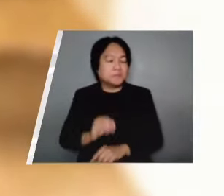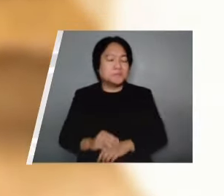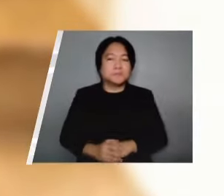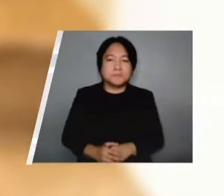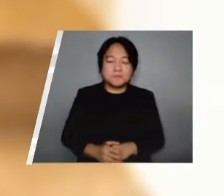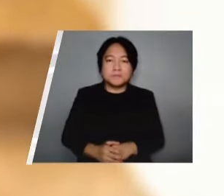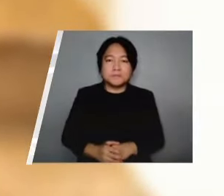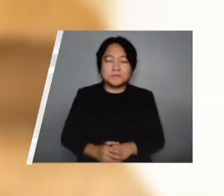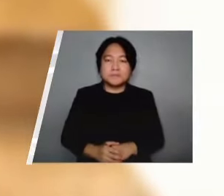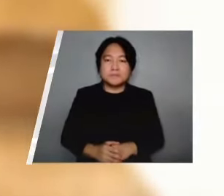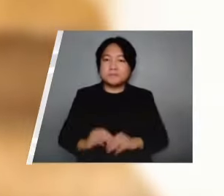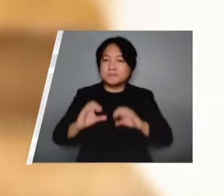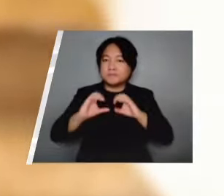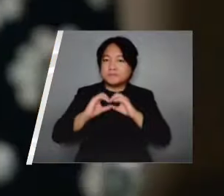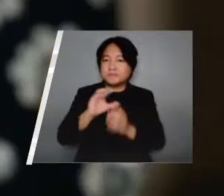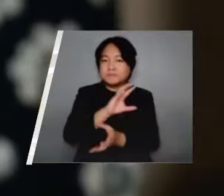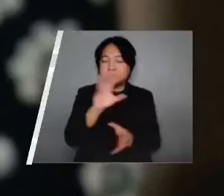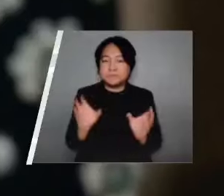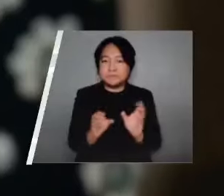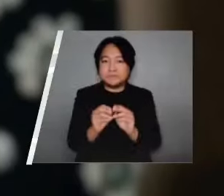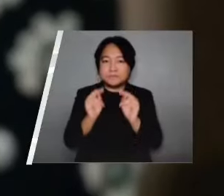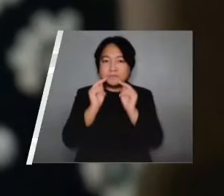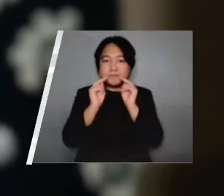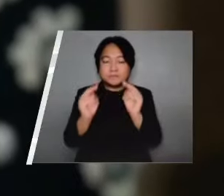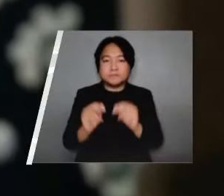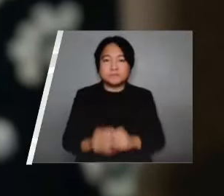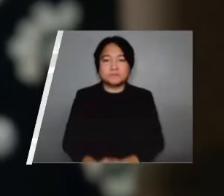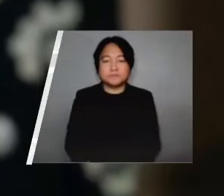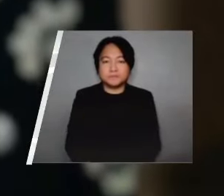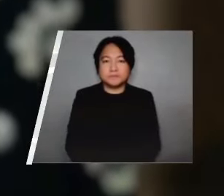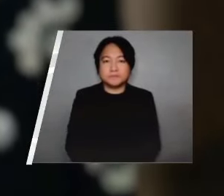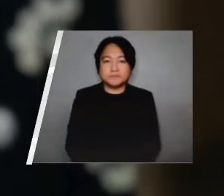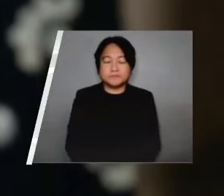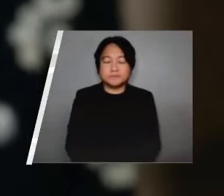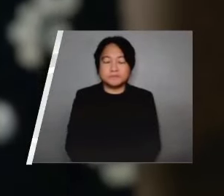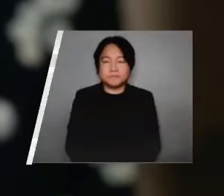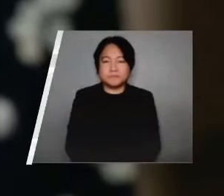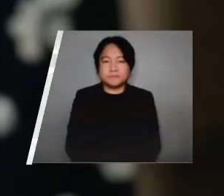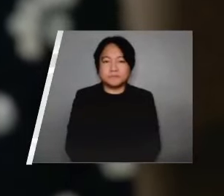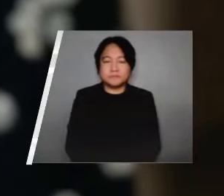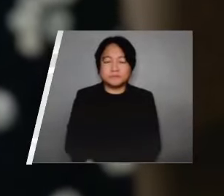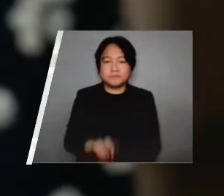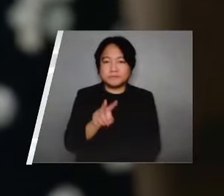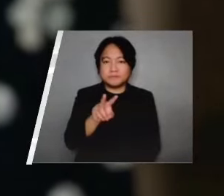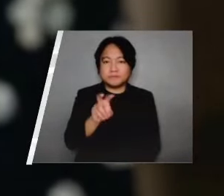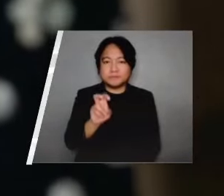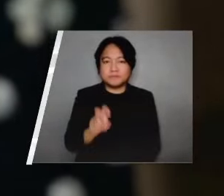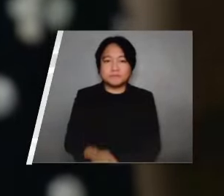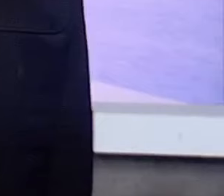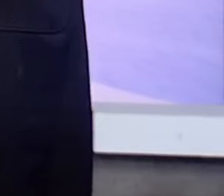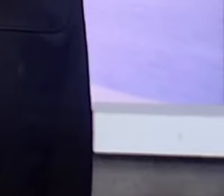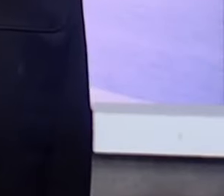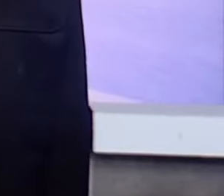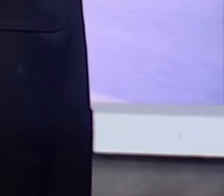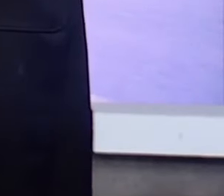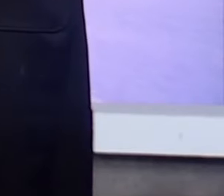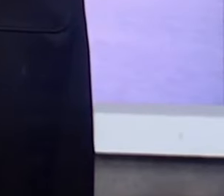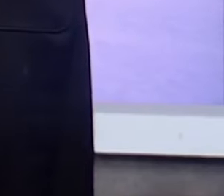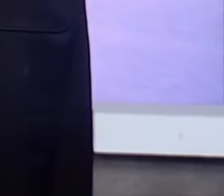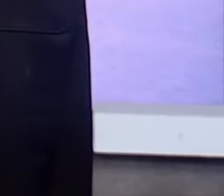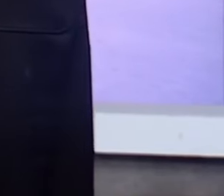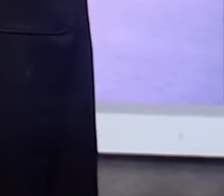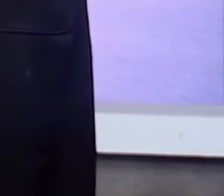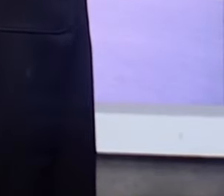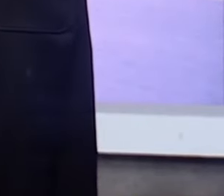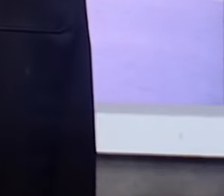GMA Integrated News, Lars Santiago ang inyong saksi. Mga